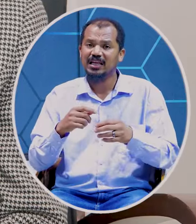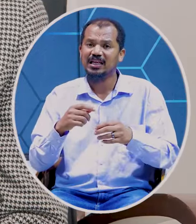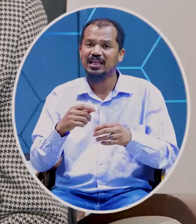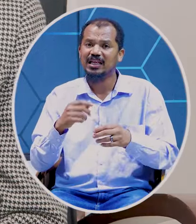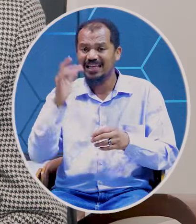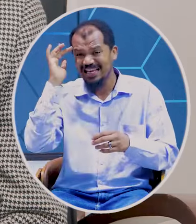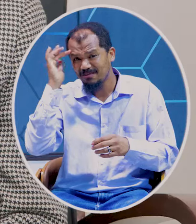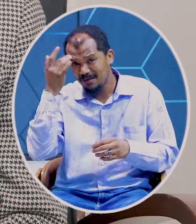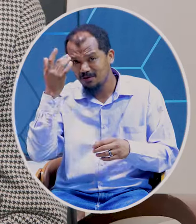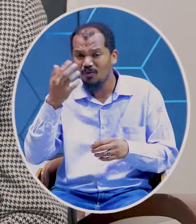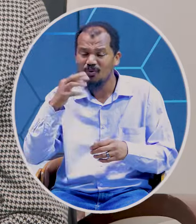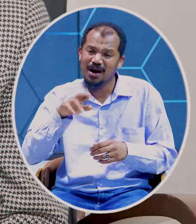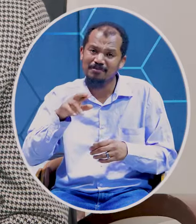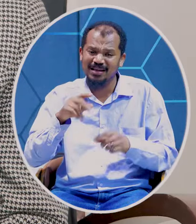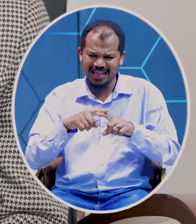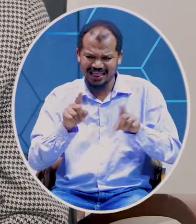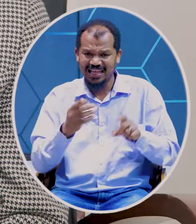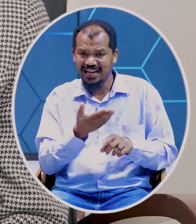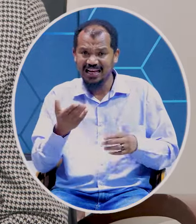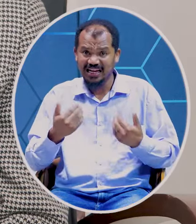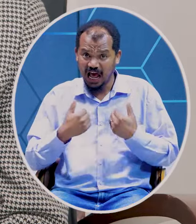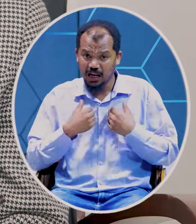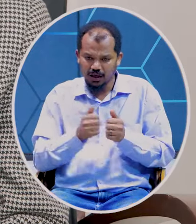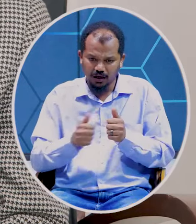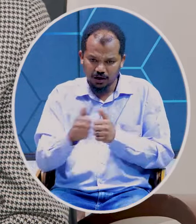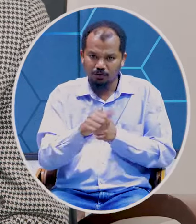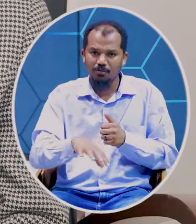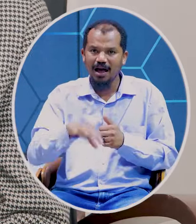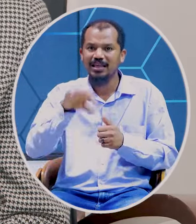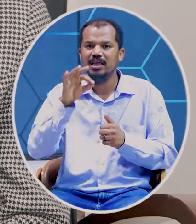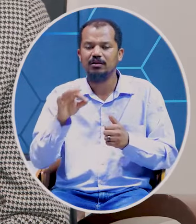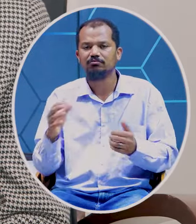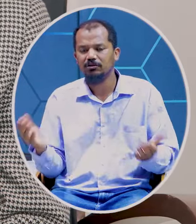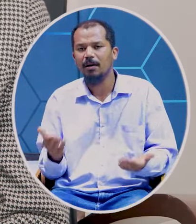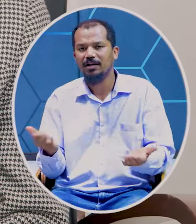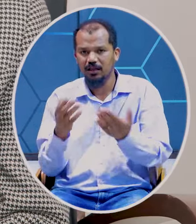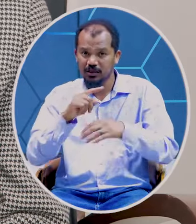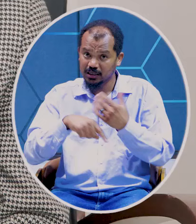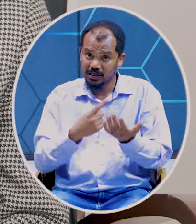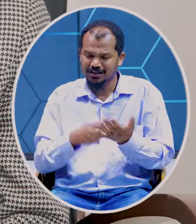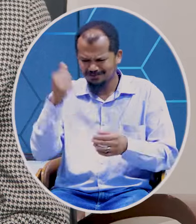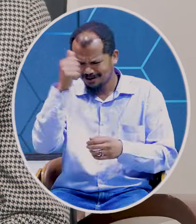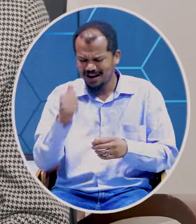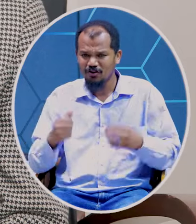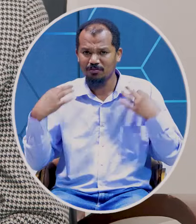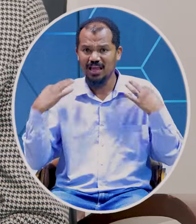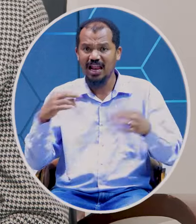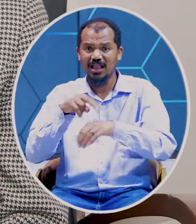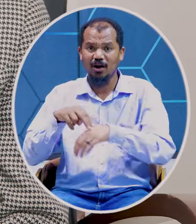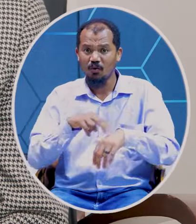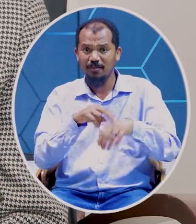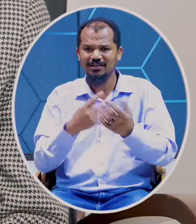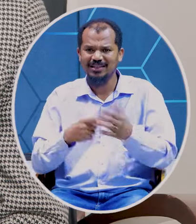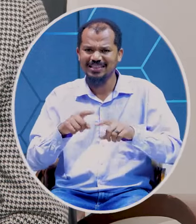ዲቴክሽን የሆነ ህመም ወይም የሆነ የተለየ ነገር ካለ ግን ቀድሞ ማግኘትን እናበረታታለን። ስለዚህ በማንኛውም የጤና